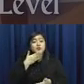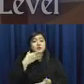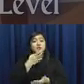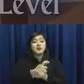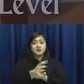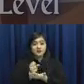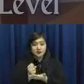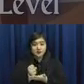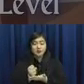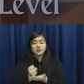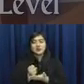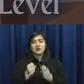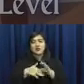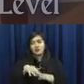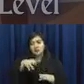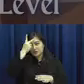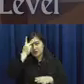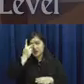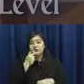Nawawala. Bakit kamo?